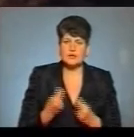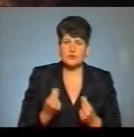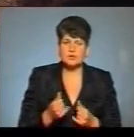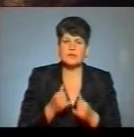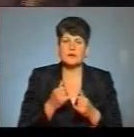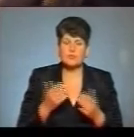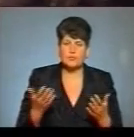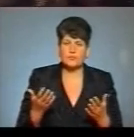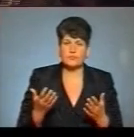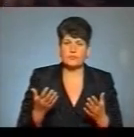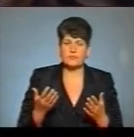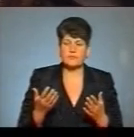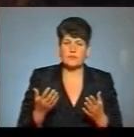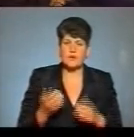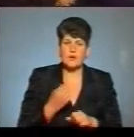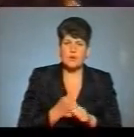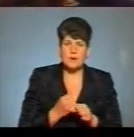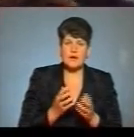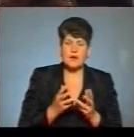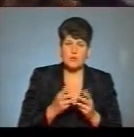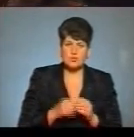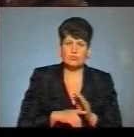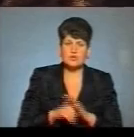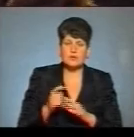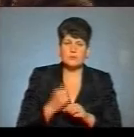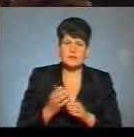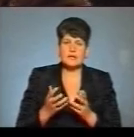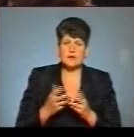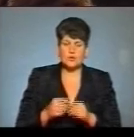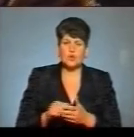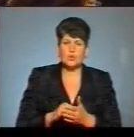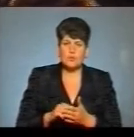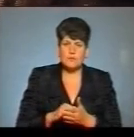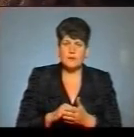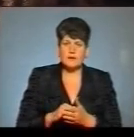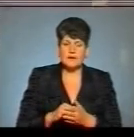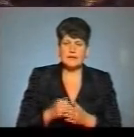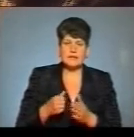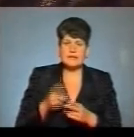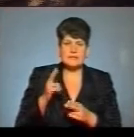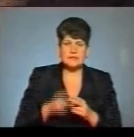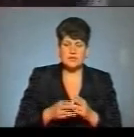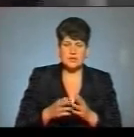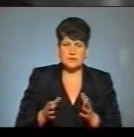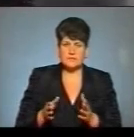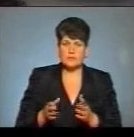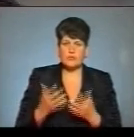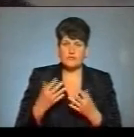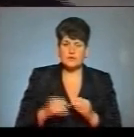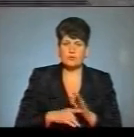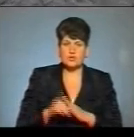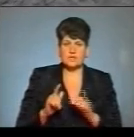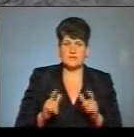що неможливо. Виробляй рахунок. Почала виробляти ті документи і не докінчила, бо вже